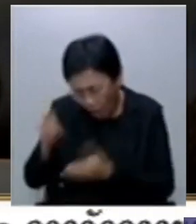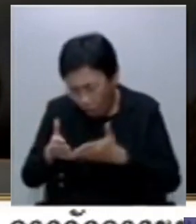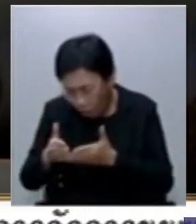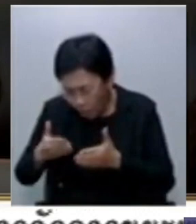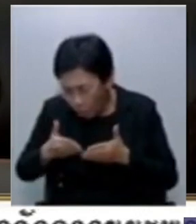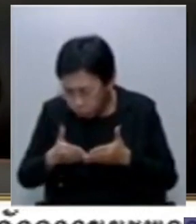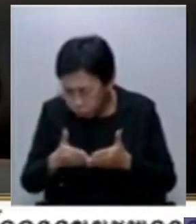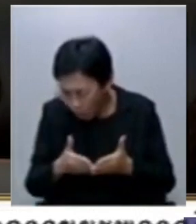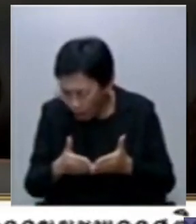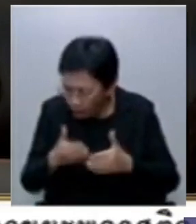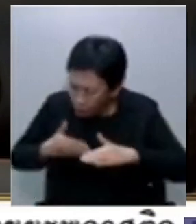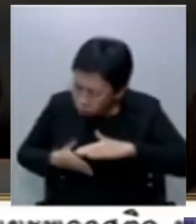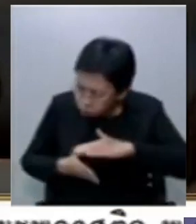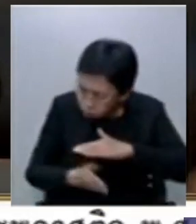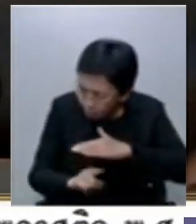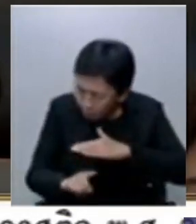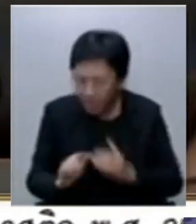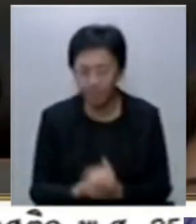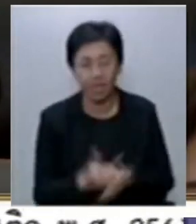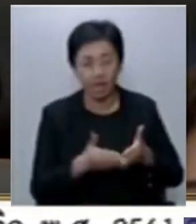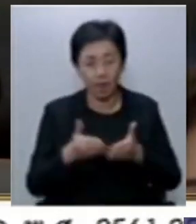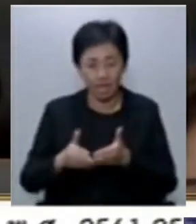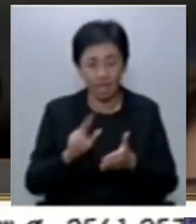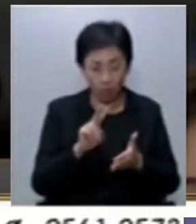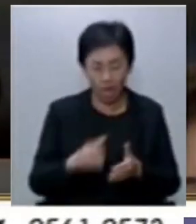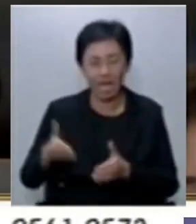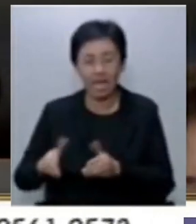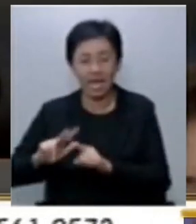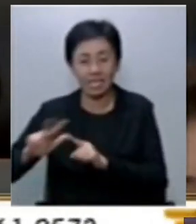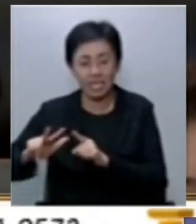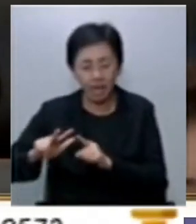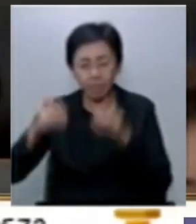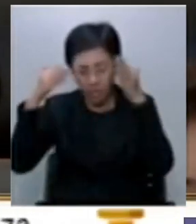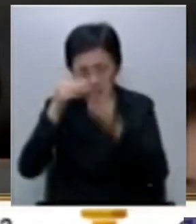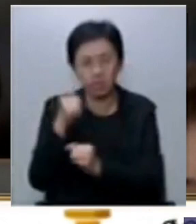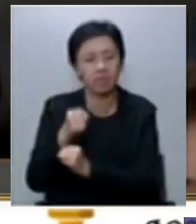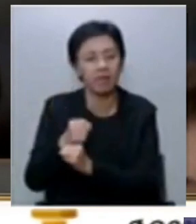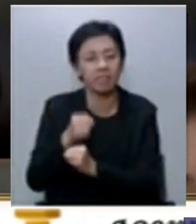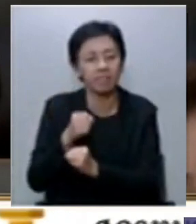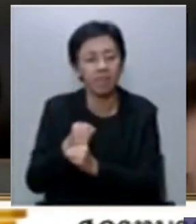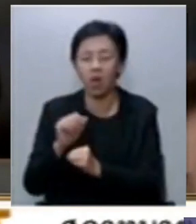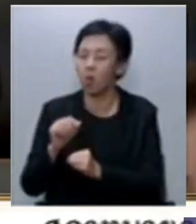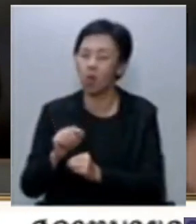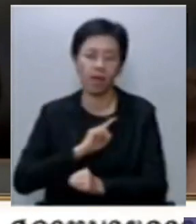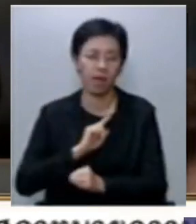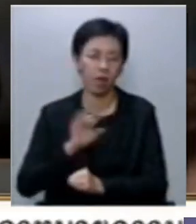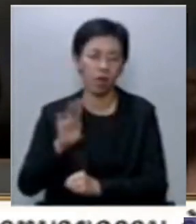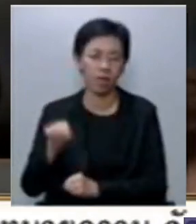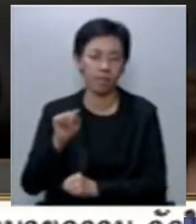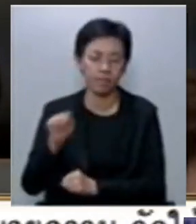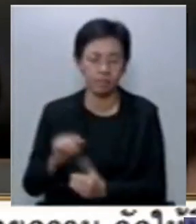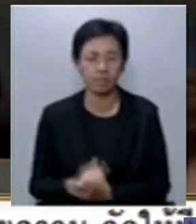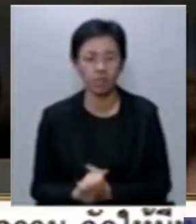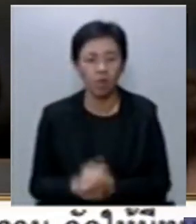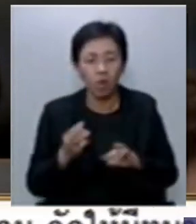ควบคุมคุณภาพต่างๆแล้วลำที่3มาประกอบนะครับในอินโดนีเซีย 100% นะครับด้วยวิธี